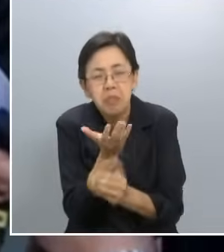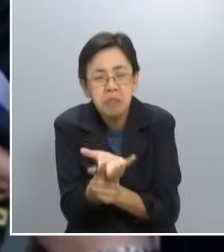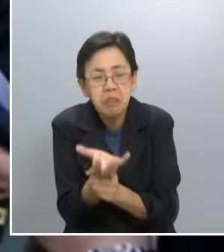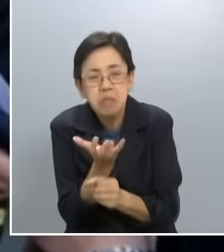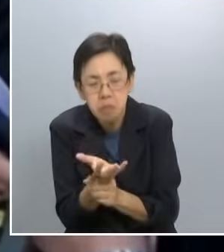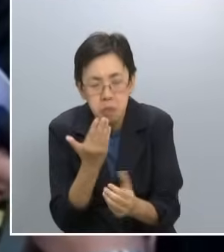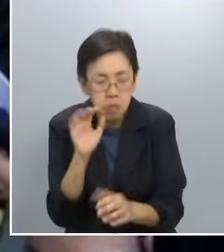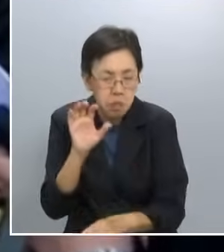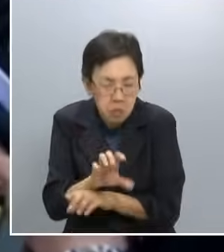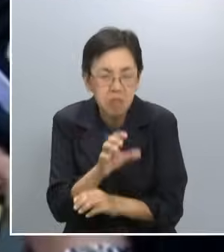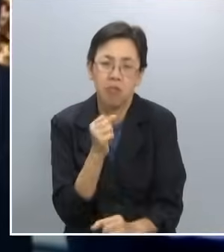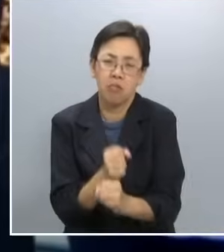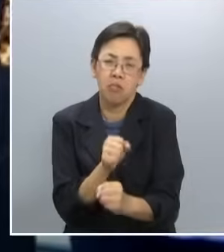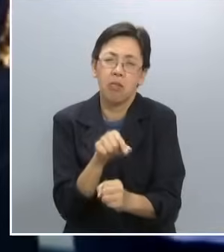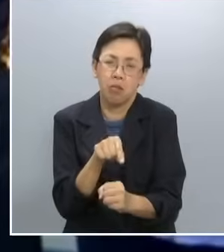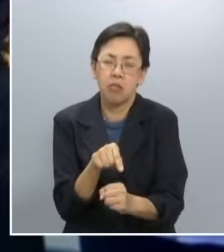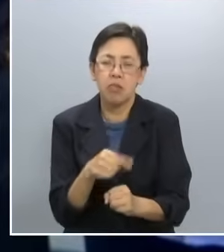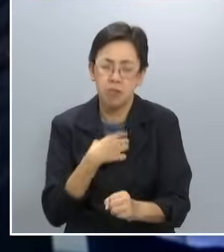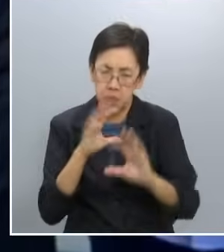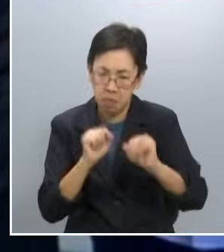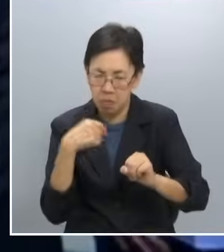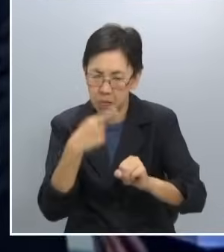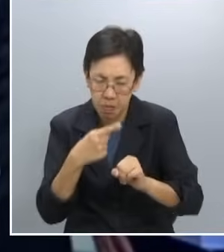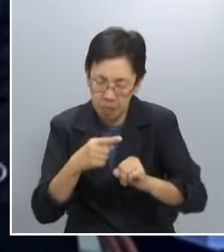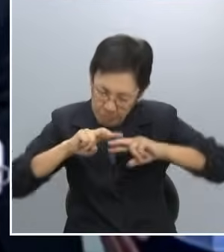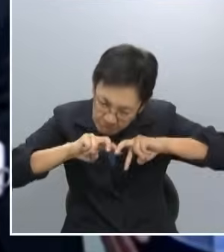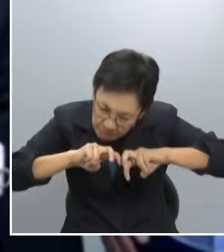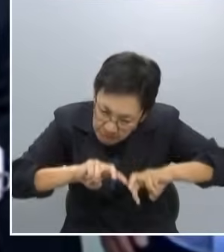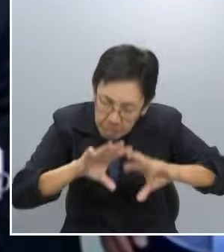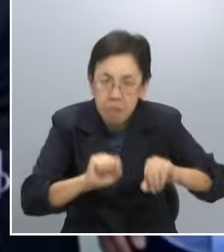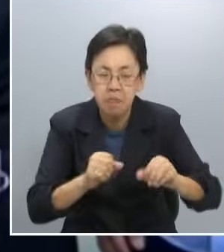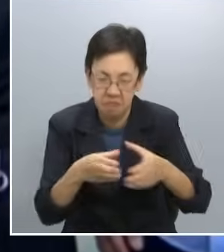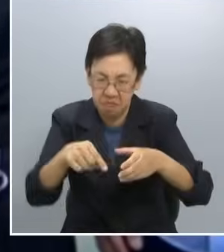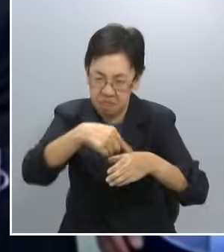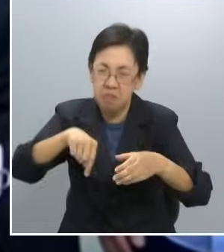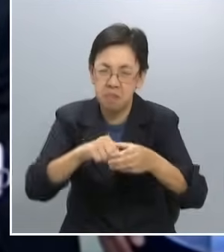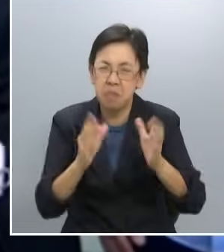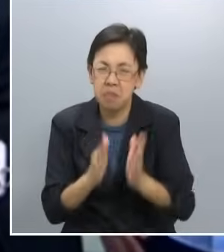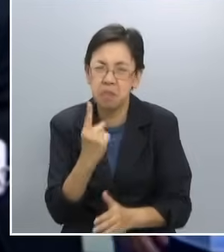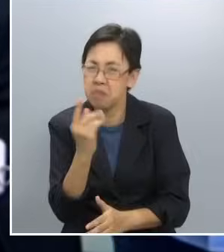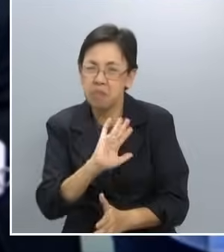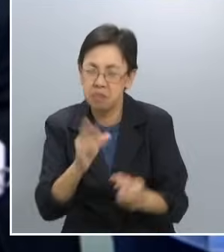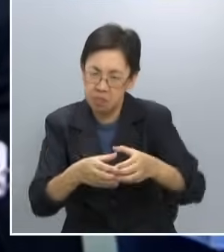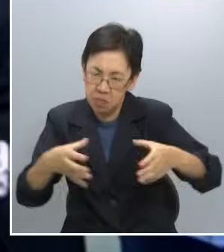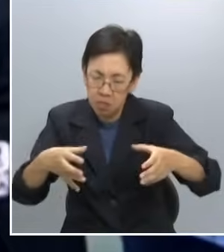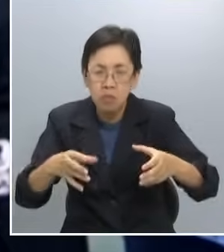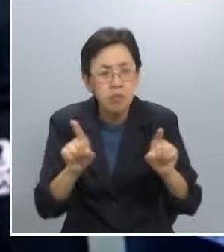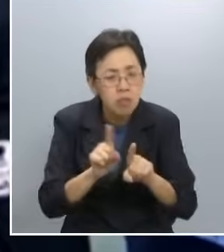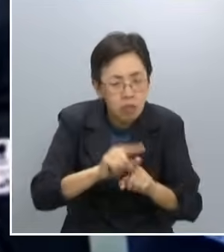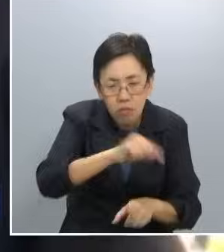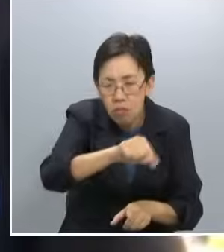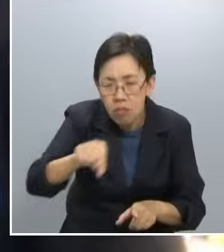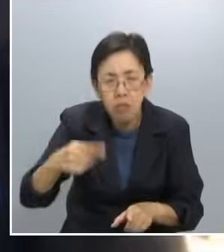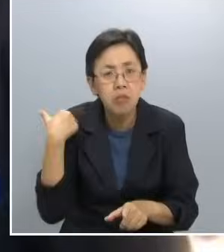มนุษย์ละอยากจะขยายผลจับไปให้ถึงตัวการเชื่อว่าเป็นขบวนการใหญ่แน่ๆเพราะว่าลักษณะมันคล้ายกันหมดเลยอย่างน้อยๆมี 3